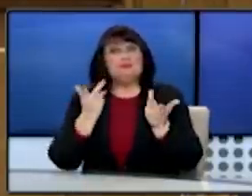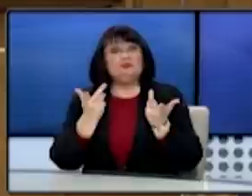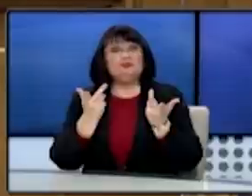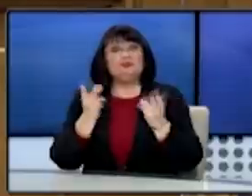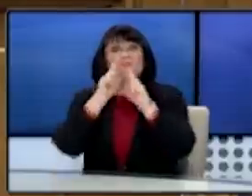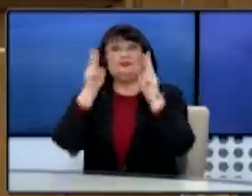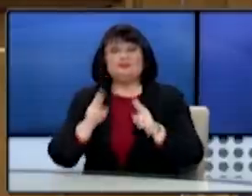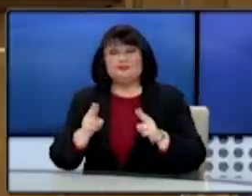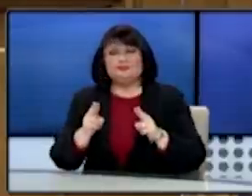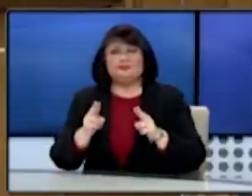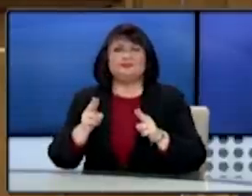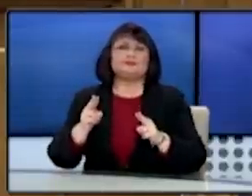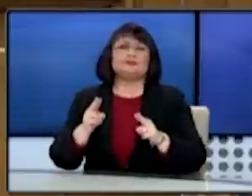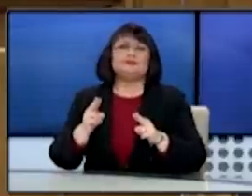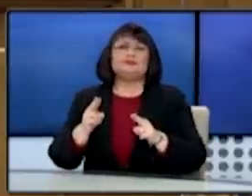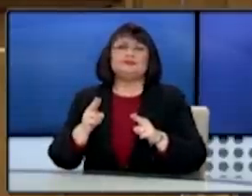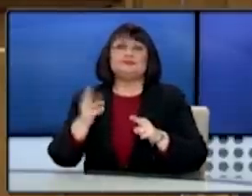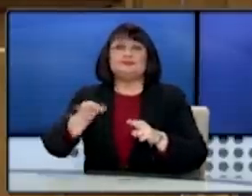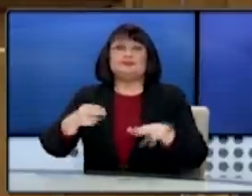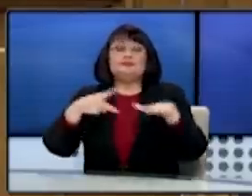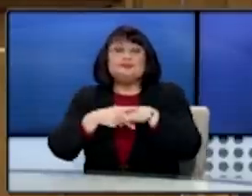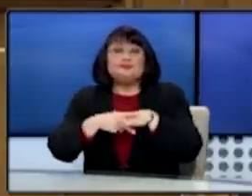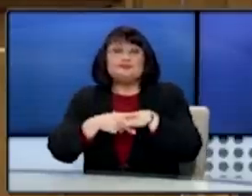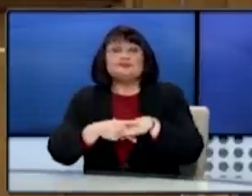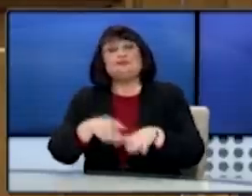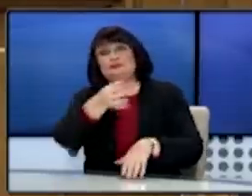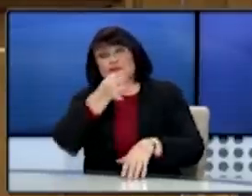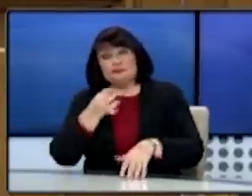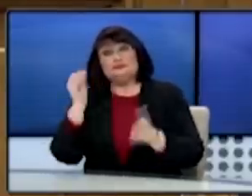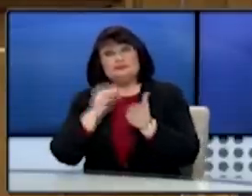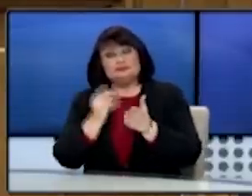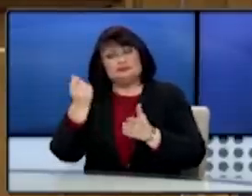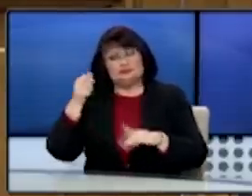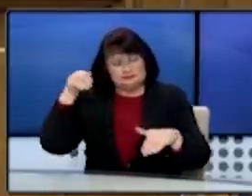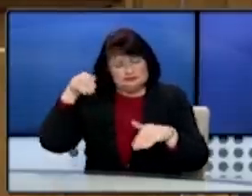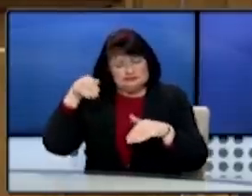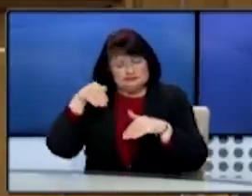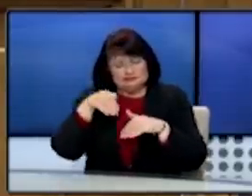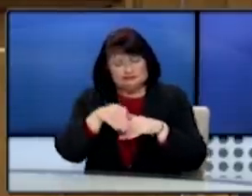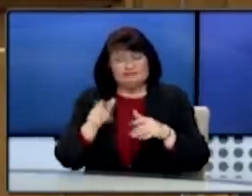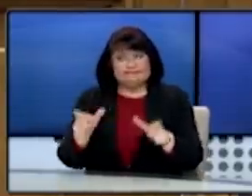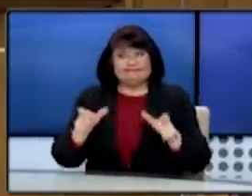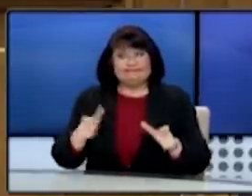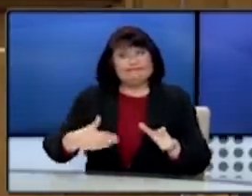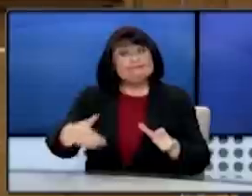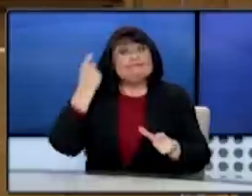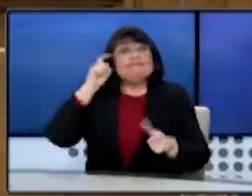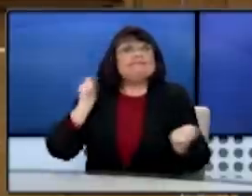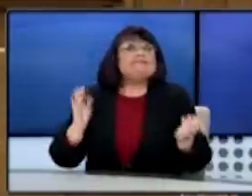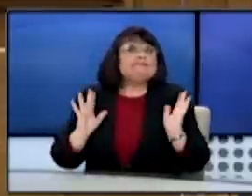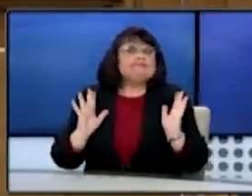εκτιμήσεις του Διεθνούς Νομισματικού Ταμείου για νέα επιβράδυνση της οικονομίας και κοινωνική αβεβαιότητα. Δεν